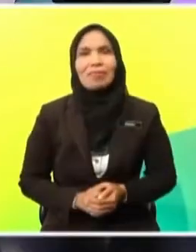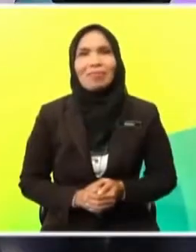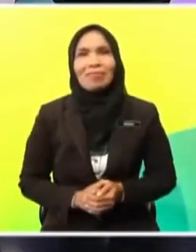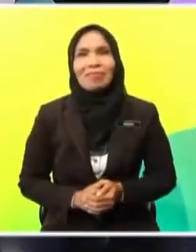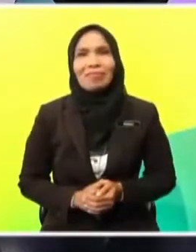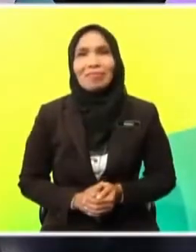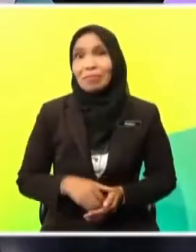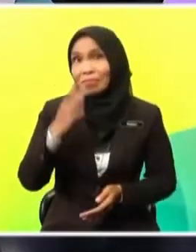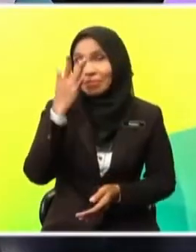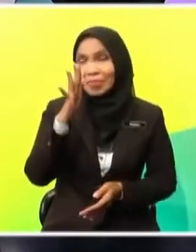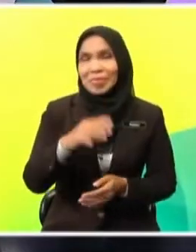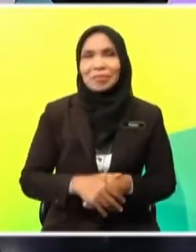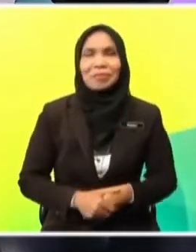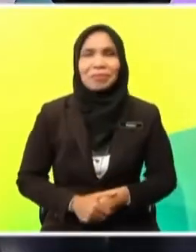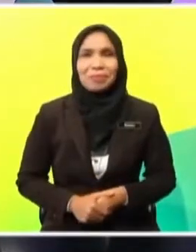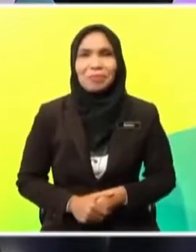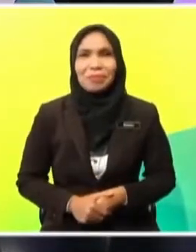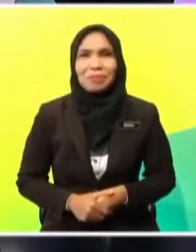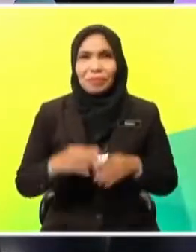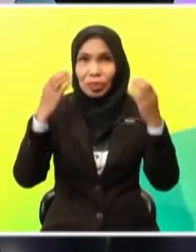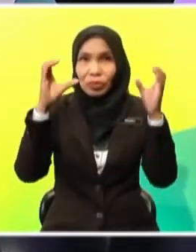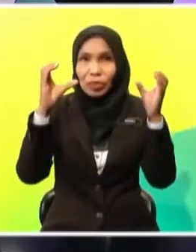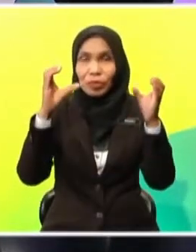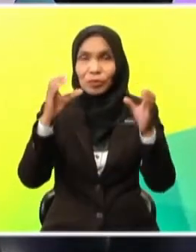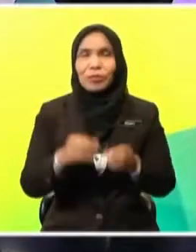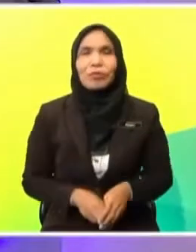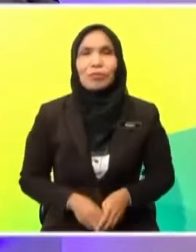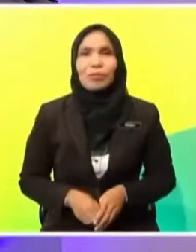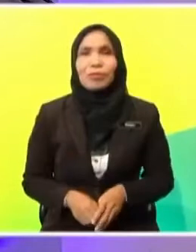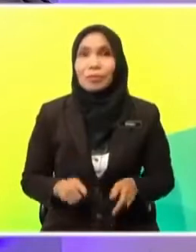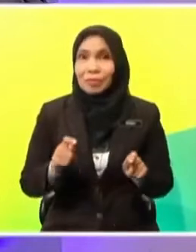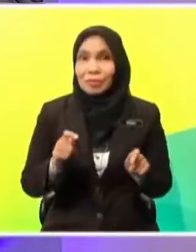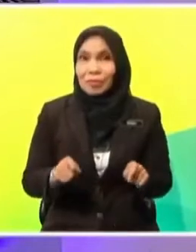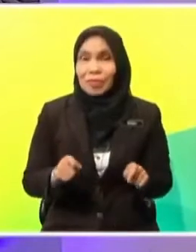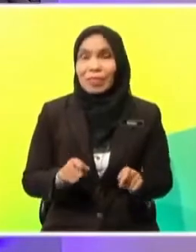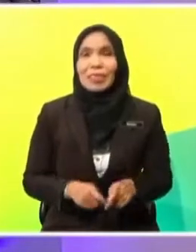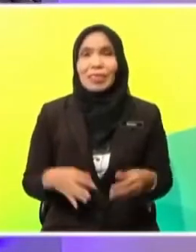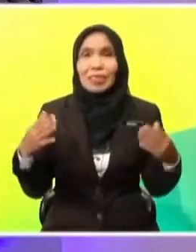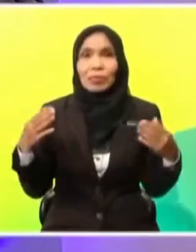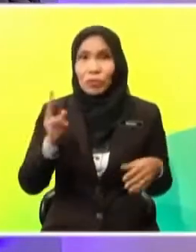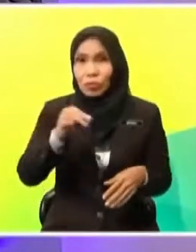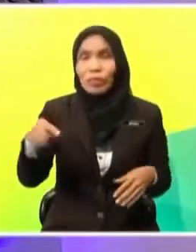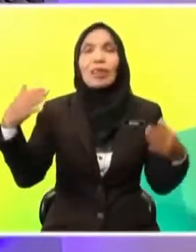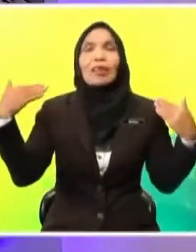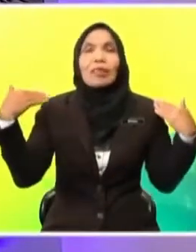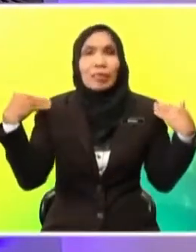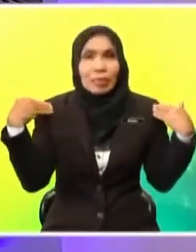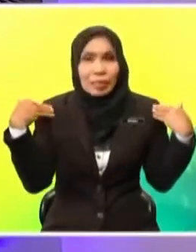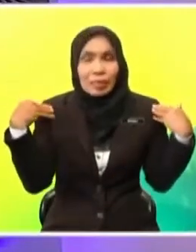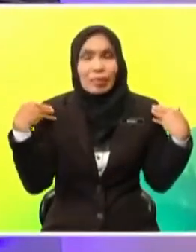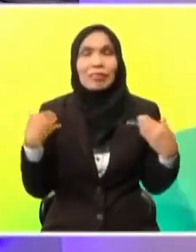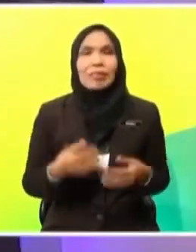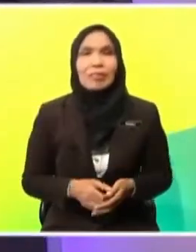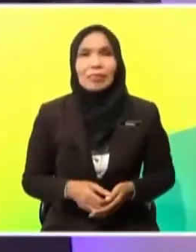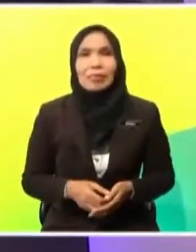dan cek gu pasti anak murid di rumah juga pasti ada pengalaman bermain dengan permanen pendeta desainer yo betul